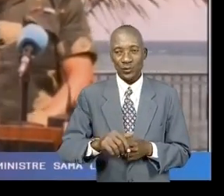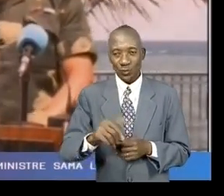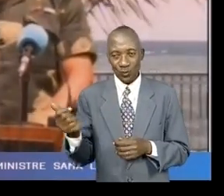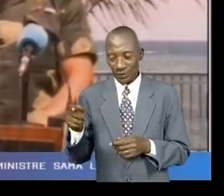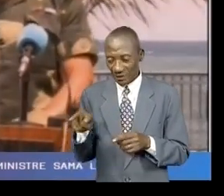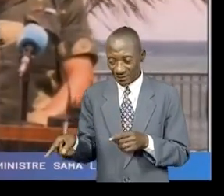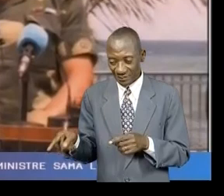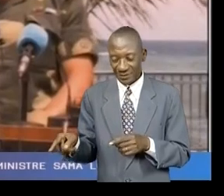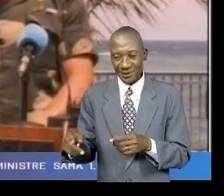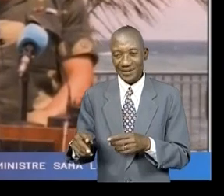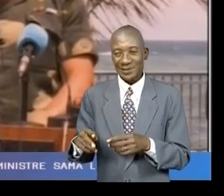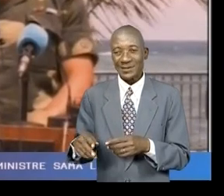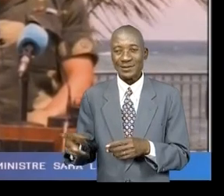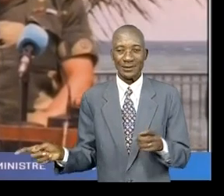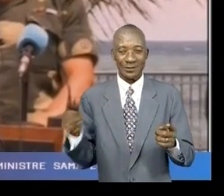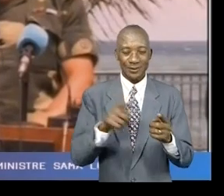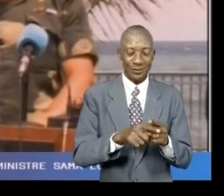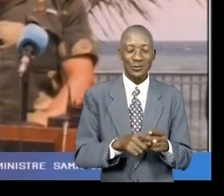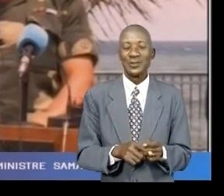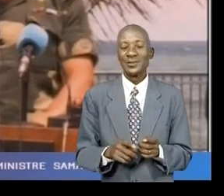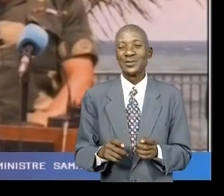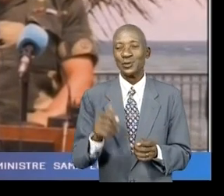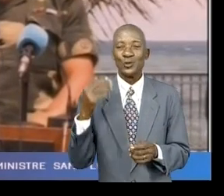Rwanda-Goma au 20 juin 2021.